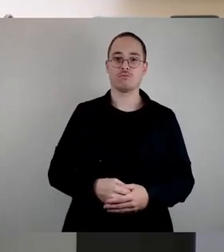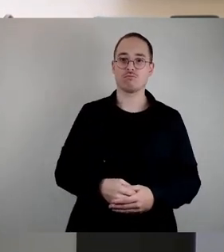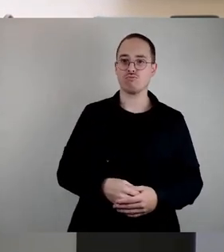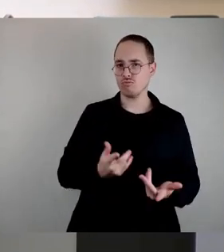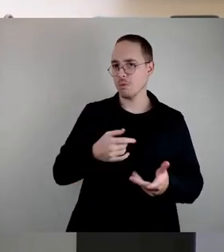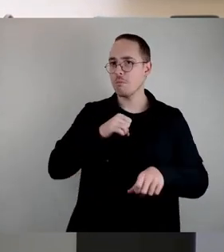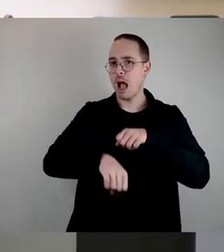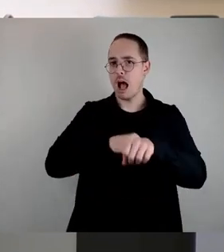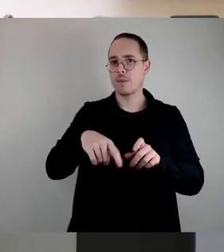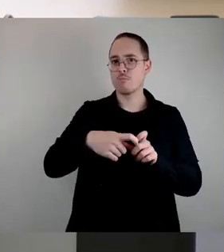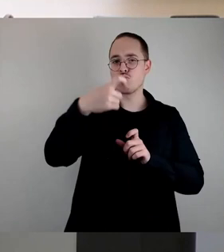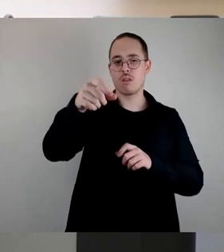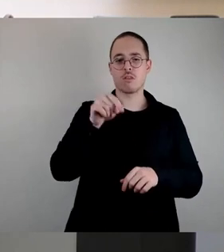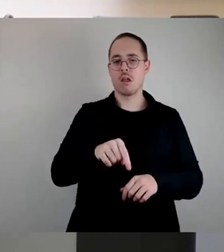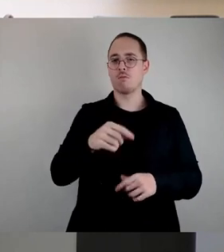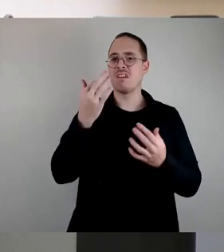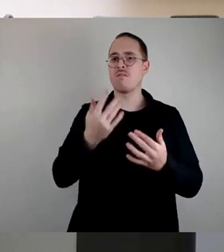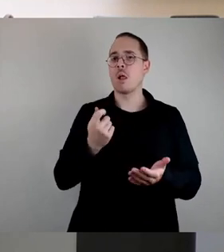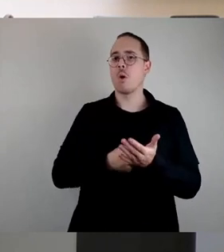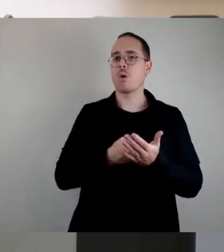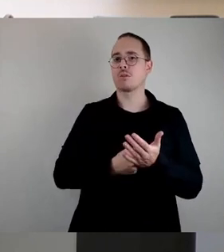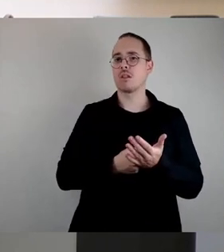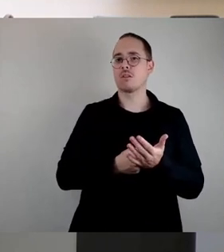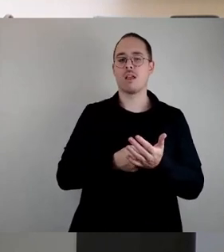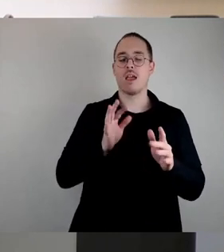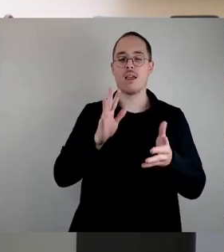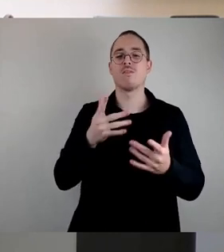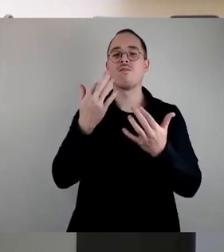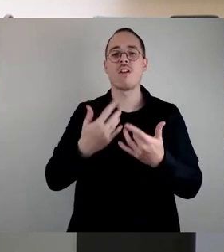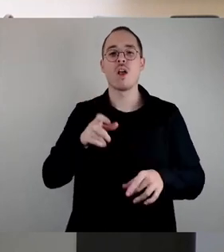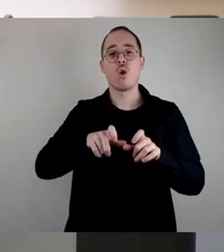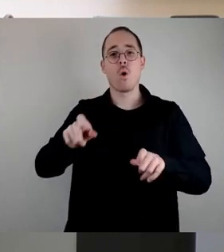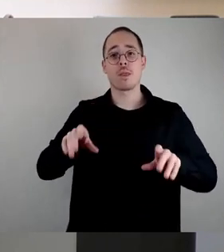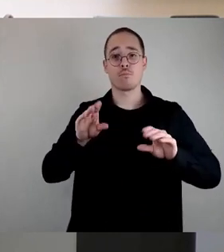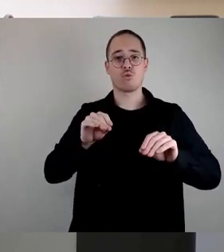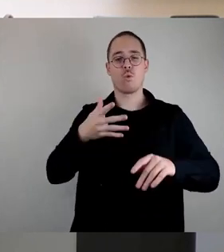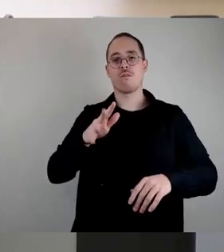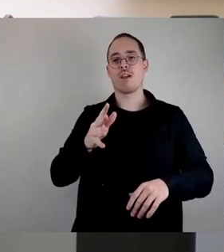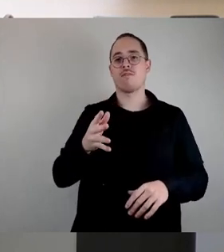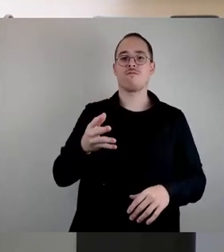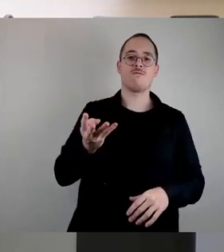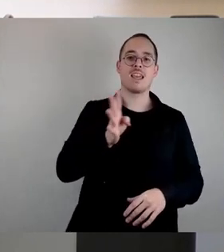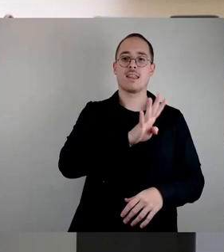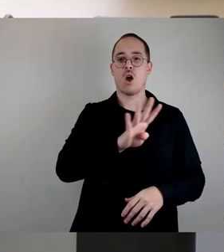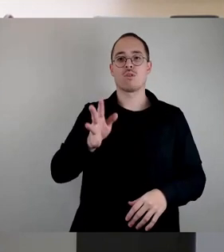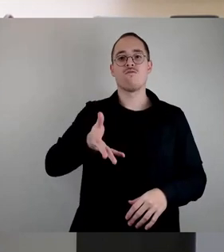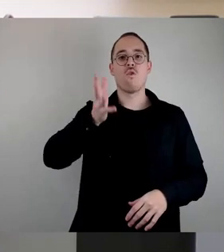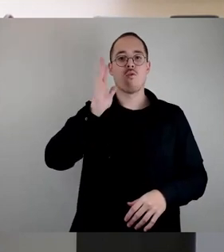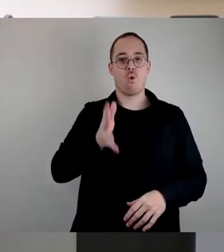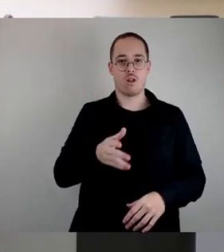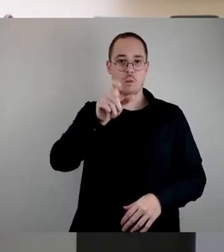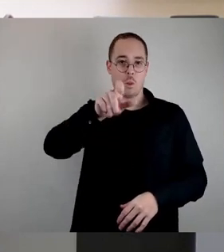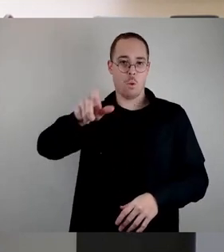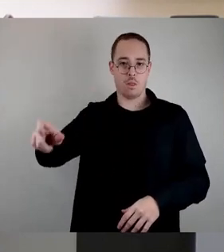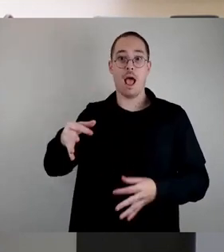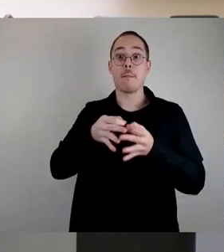wird gerechnet mit nicht 600 Fahrgästen, sondern mit ungefähr 4.500 Nutzungen pro Tag. Das sind ganz andere